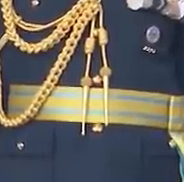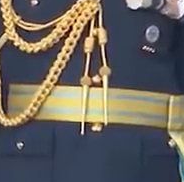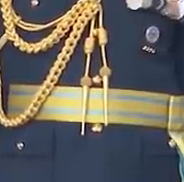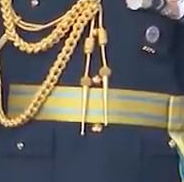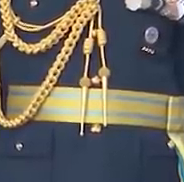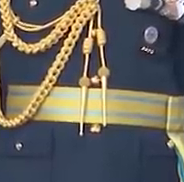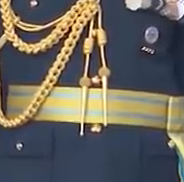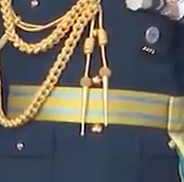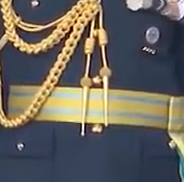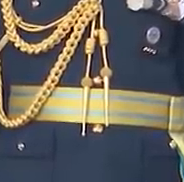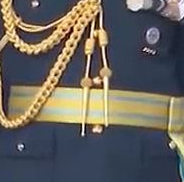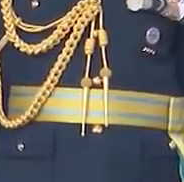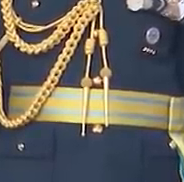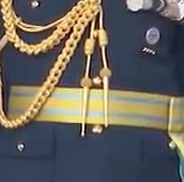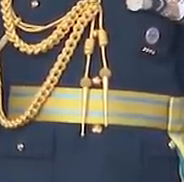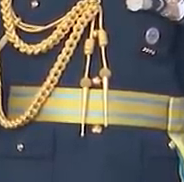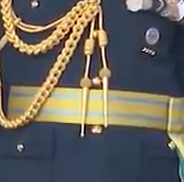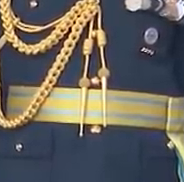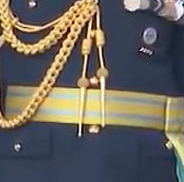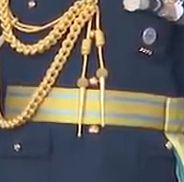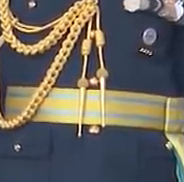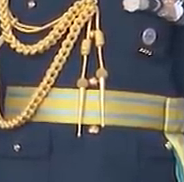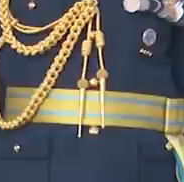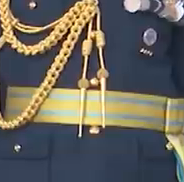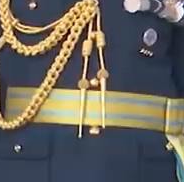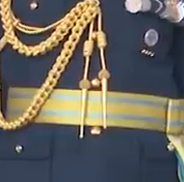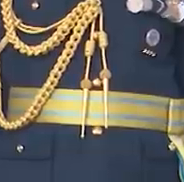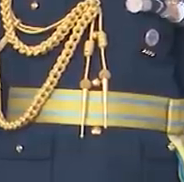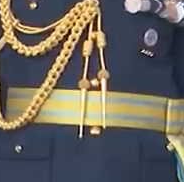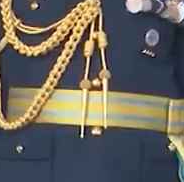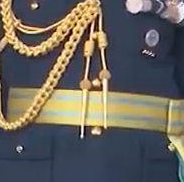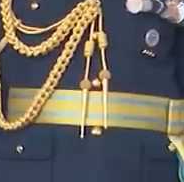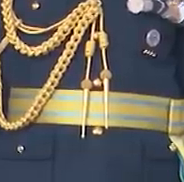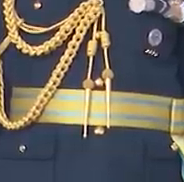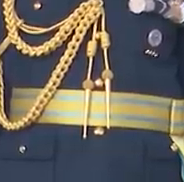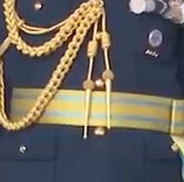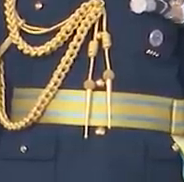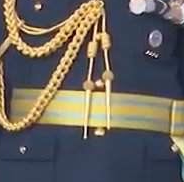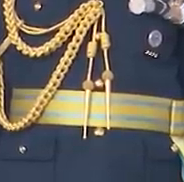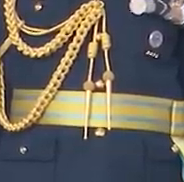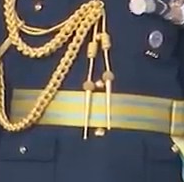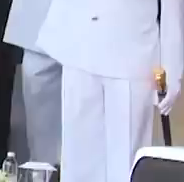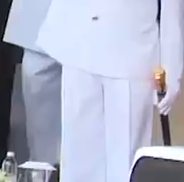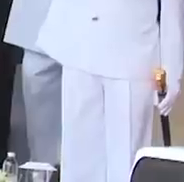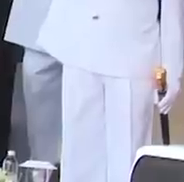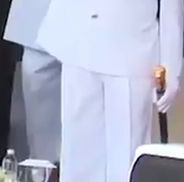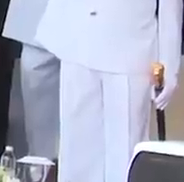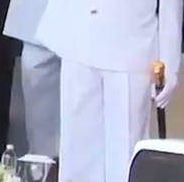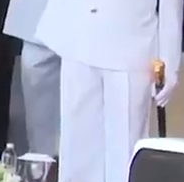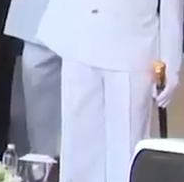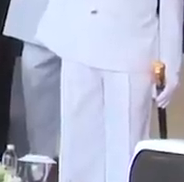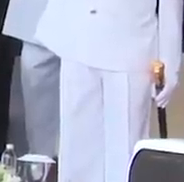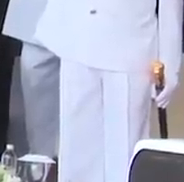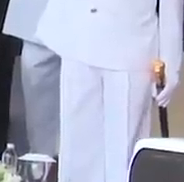හමුදාපති ජෙනරල් ශවීන්ද්‍ර සිල්වා, නාවික හමුදාපති වයිස් අද්මිරාල් නිශාන්ත උළුගෙතැන්න, ගුවන් හමුදාපති යාමාශල් සුදර්ශන පතිරණ, පොලිස්පති